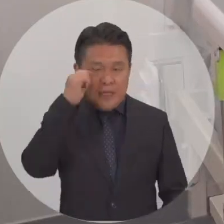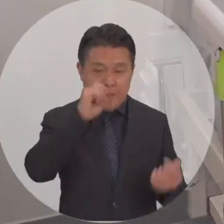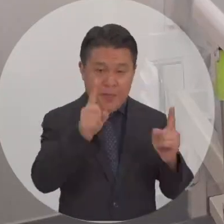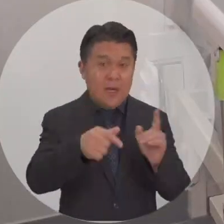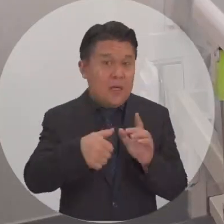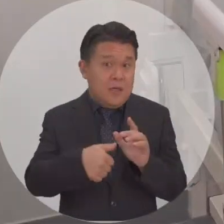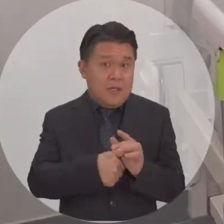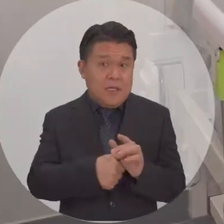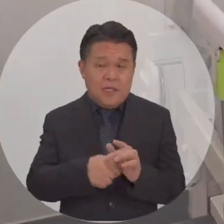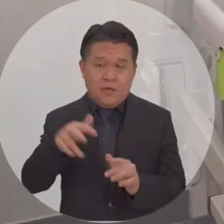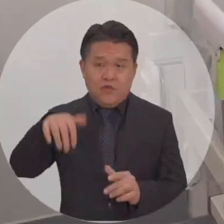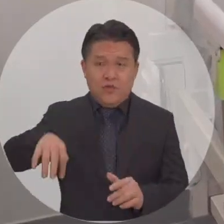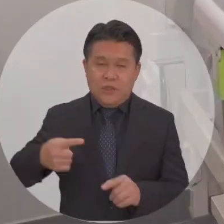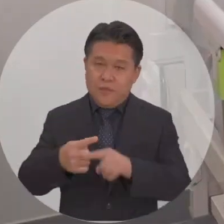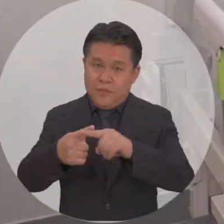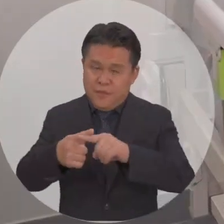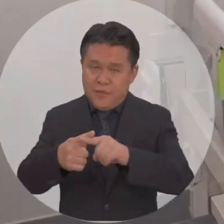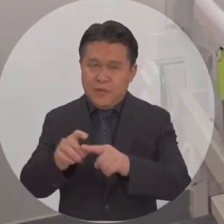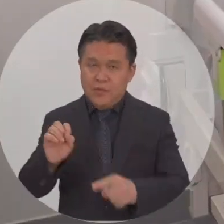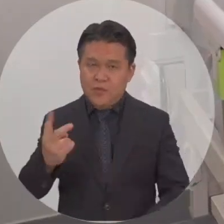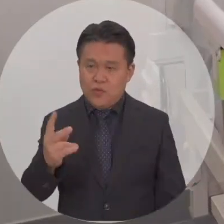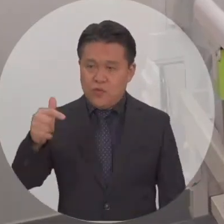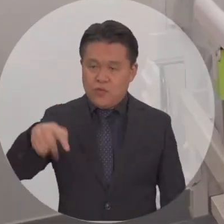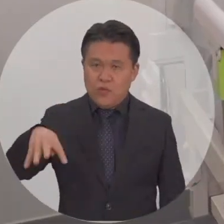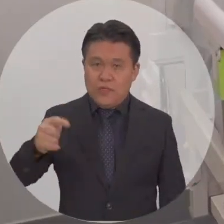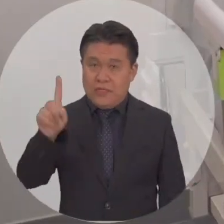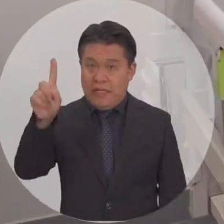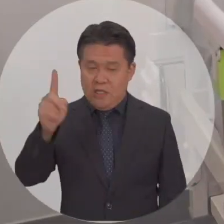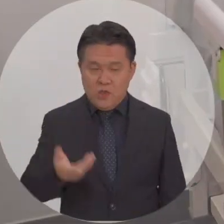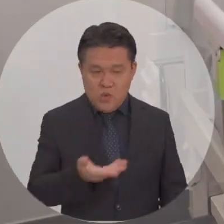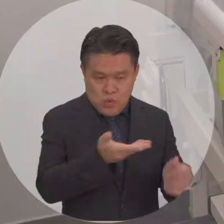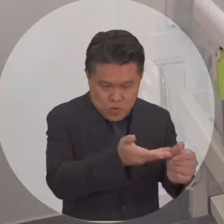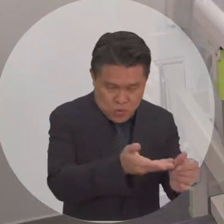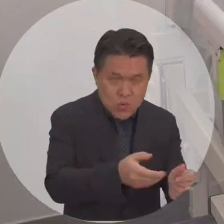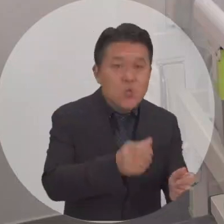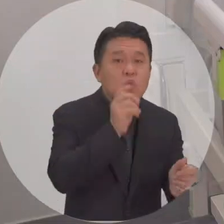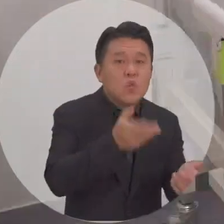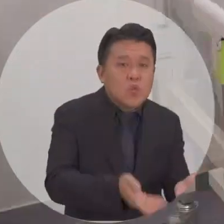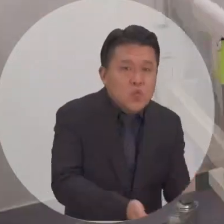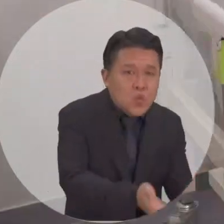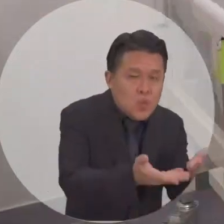의식이 있는 경우 주스 반잔이나 요구르트 1개를 마시게 합니다.